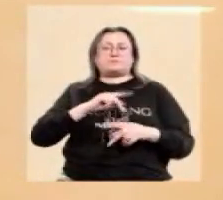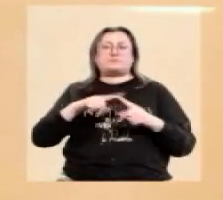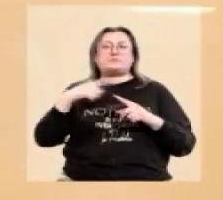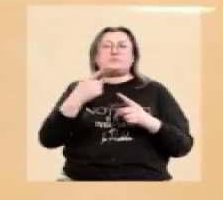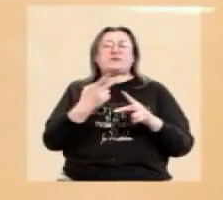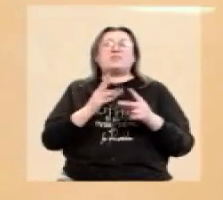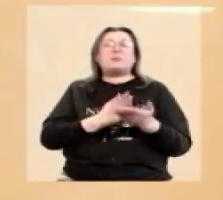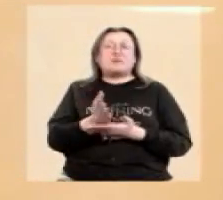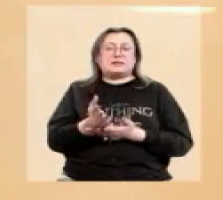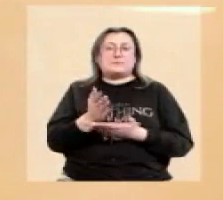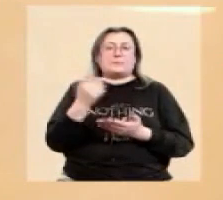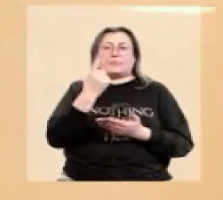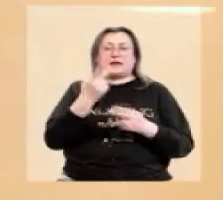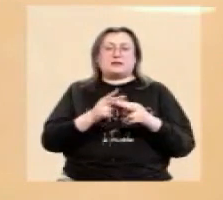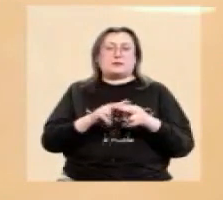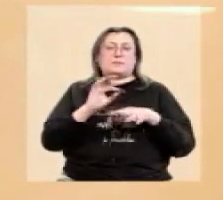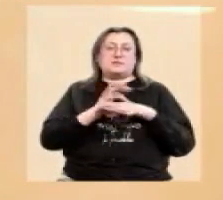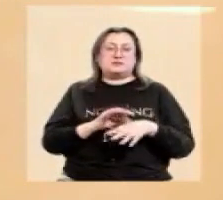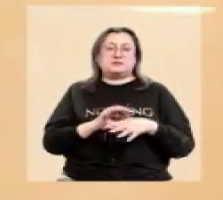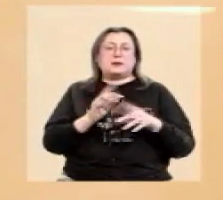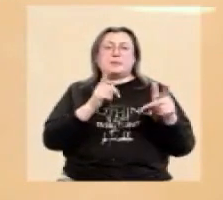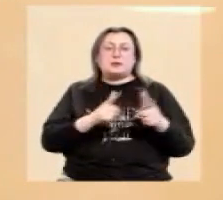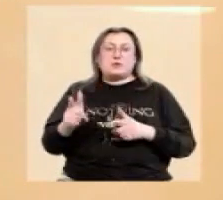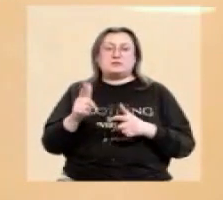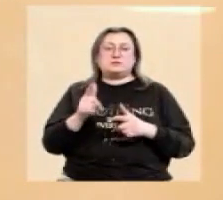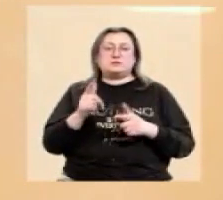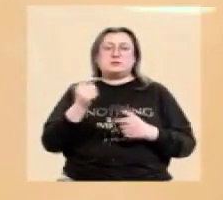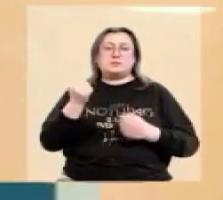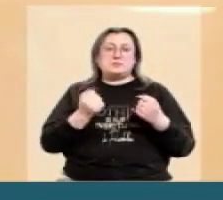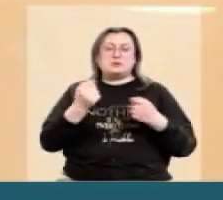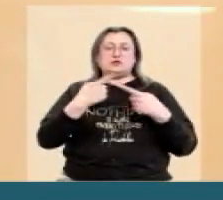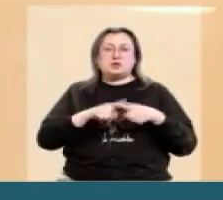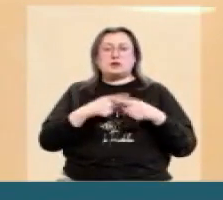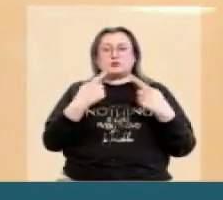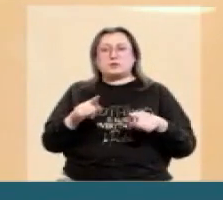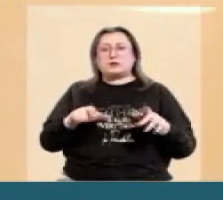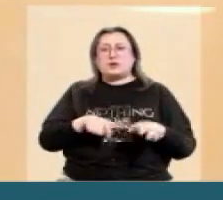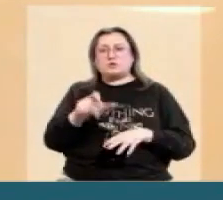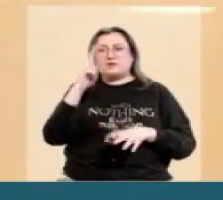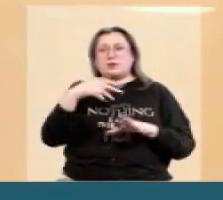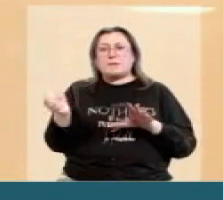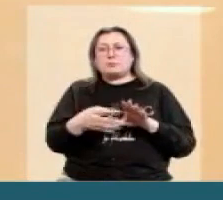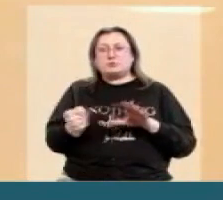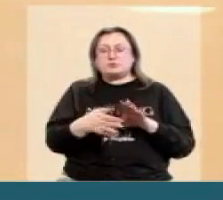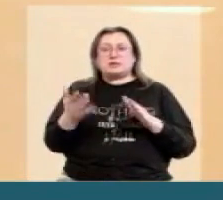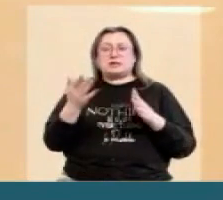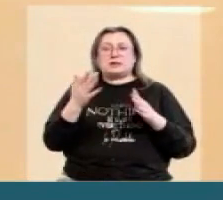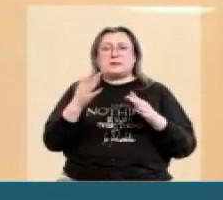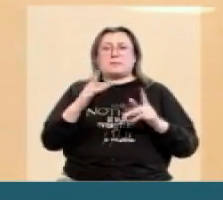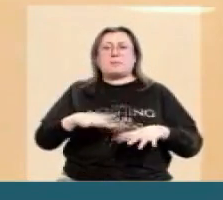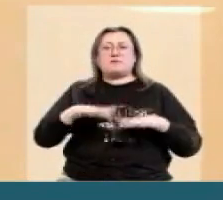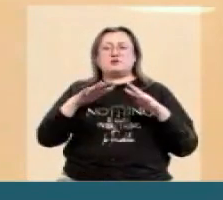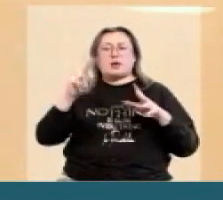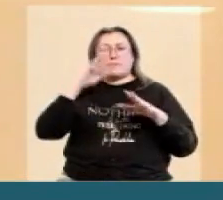следующем направлении. Первое – это подготовить мосты, инженерные и другие дорожные водопропускные сооружения к пропуску